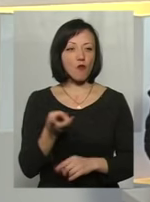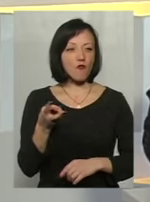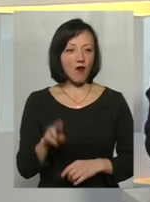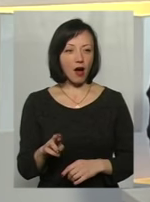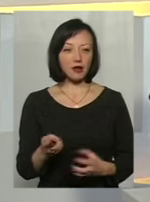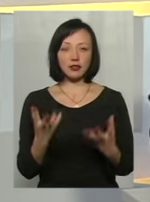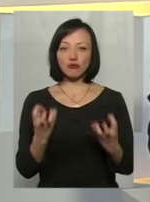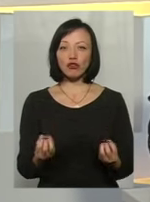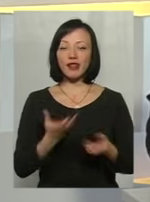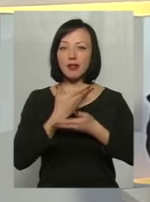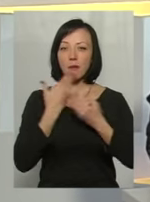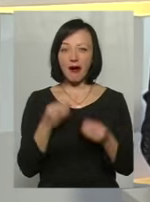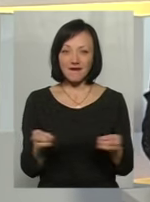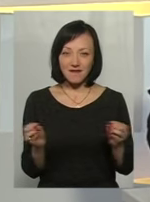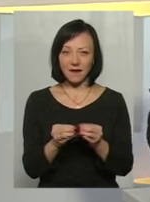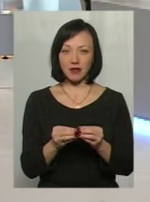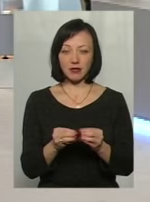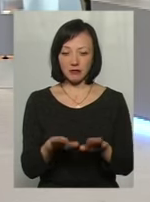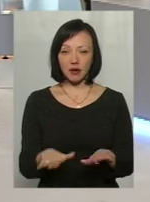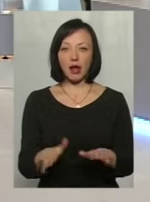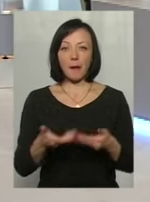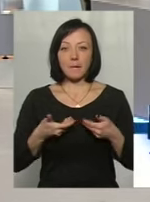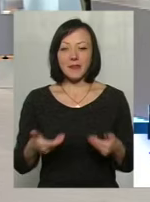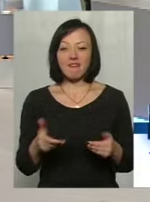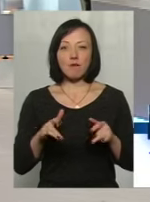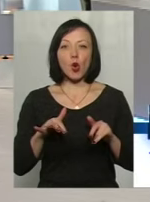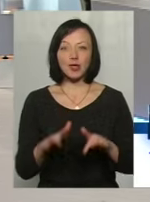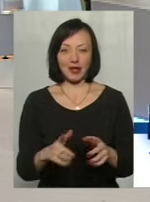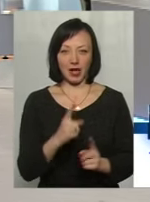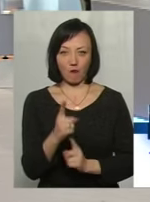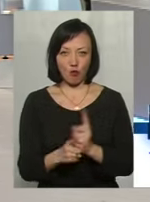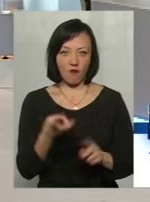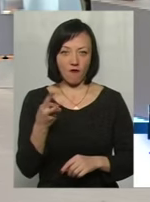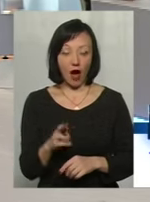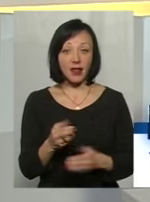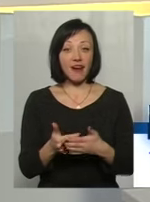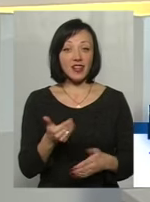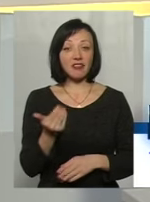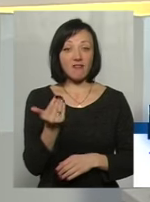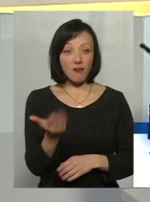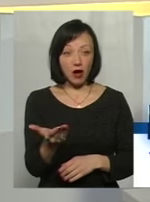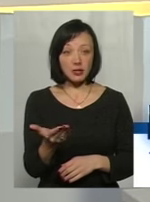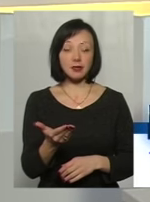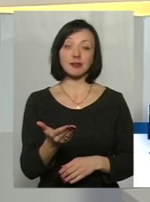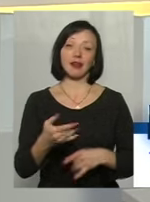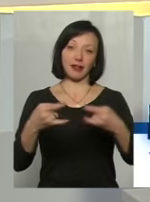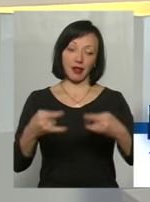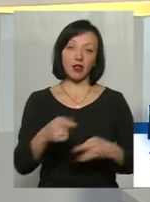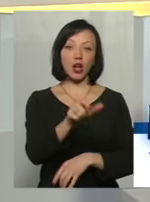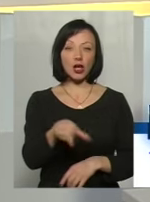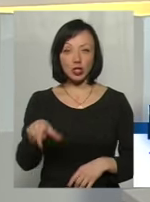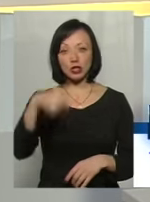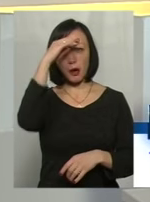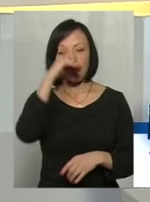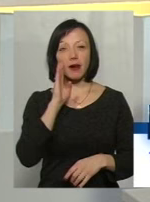немає якоїсь сталої точки, тобто ми всі в процесі, то саме від вас, шановні наші телеглядачі,